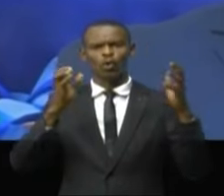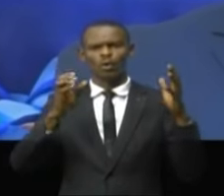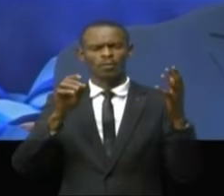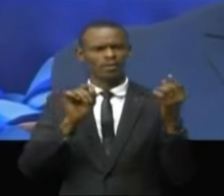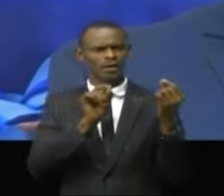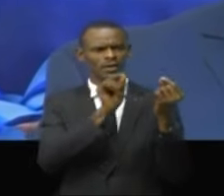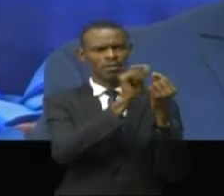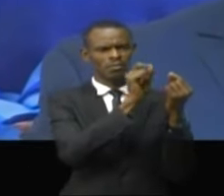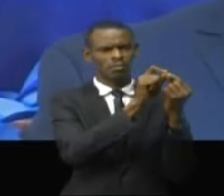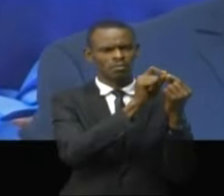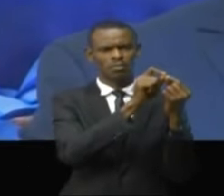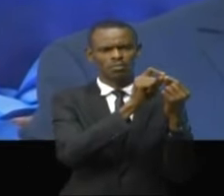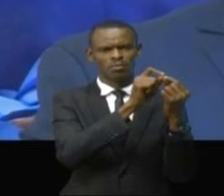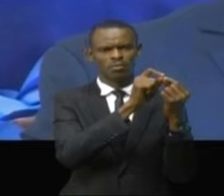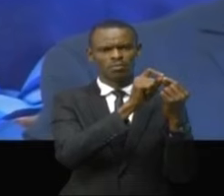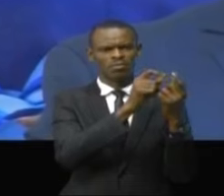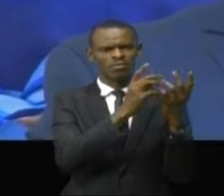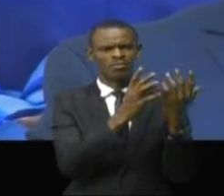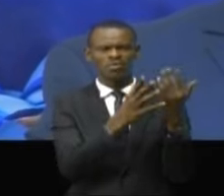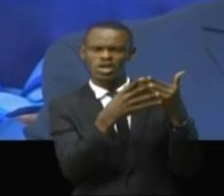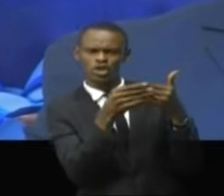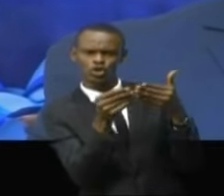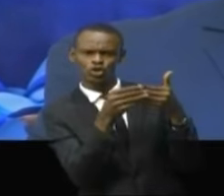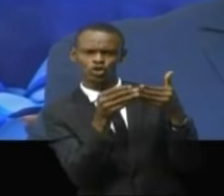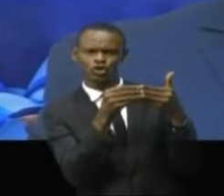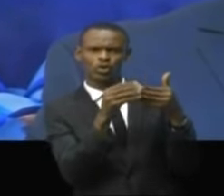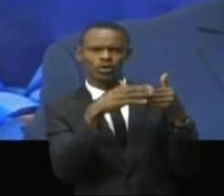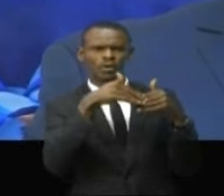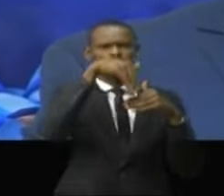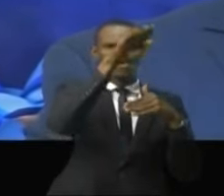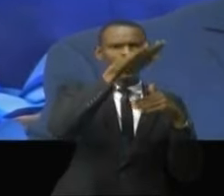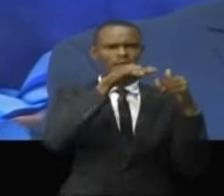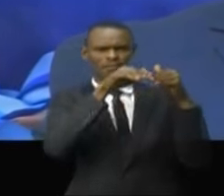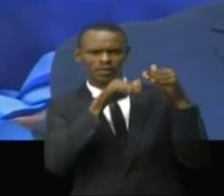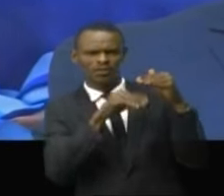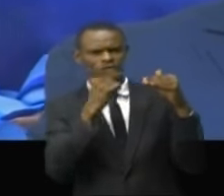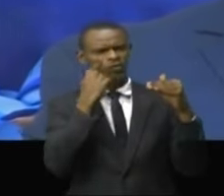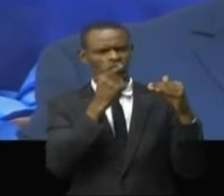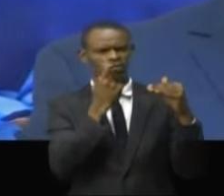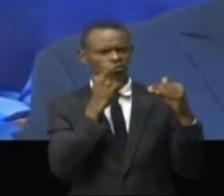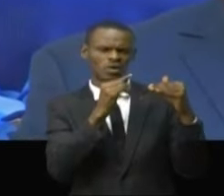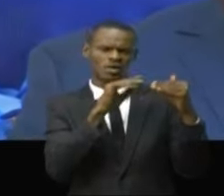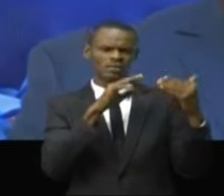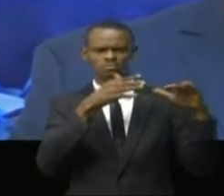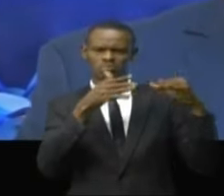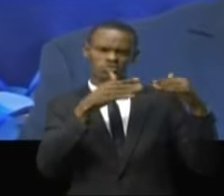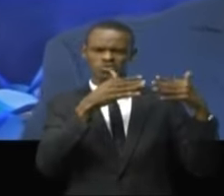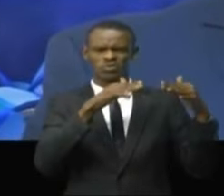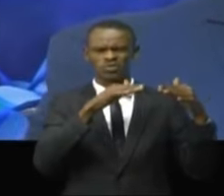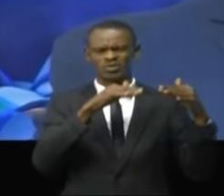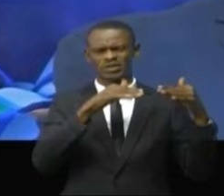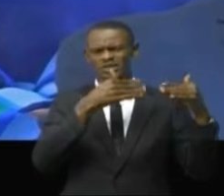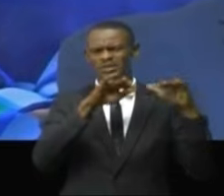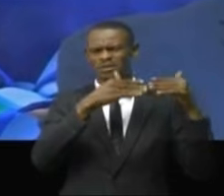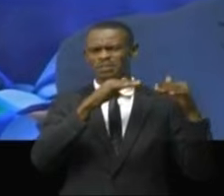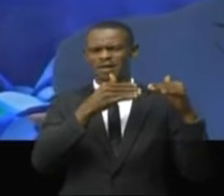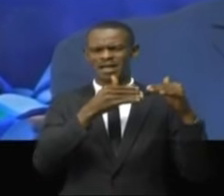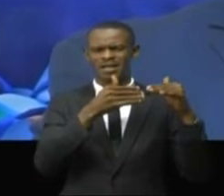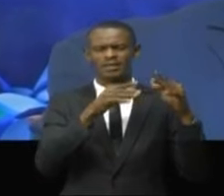pour ce qui est de l'inflation, l'on note une légère accélération du rythme de formation de prix comparativement à la semaine